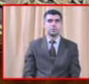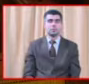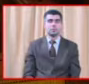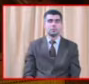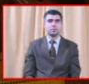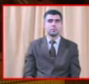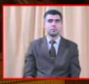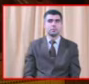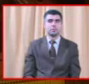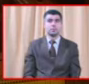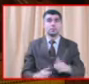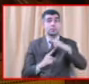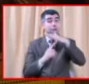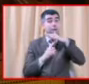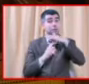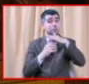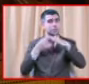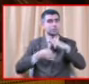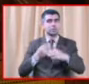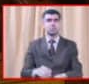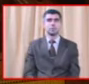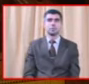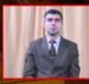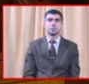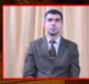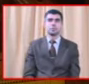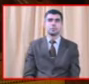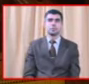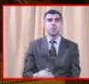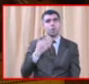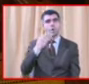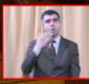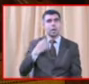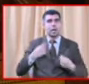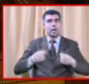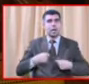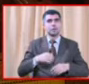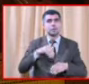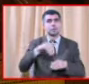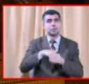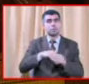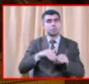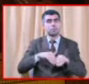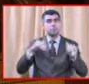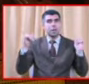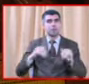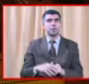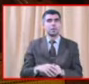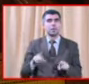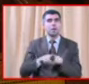إطار تسير، الله يجزيك السيد الرئيس. شكرا السيد الرئيس. الوقت ما رحمش وما